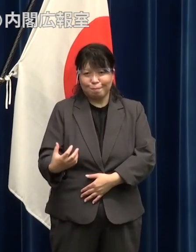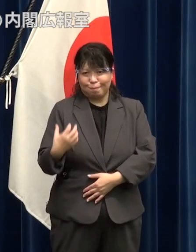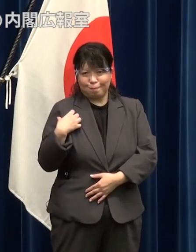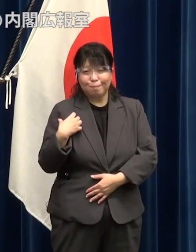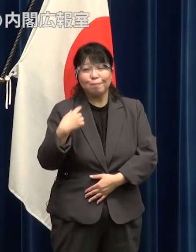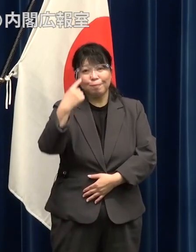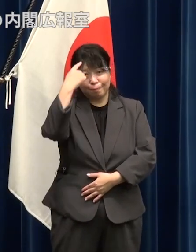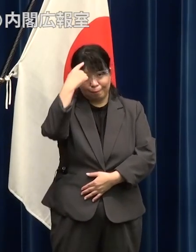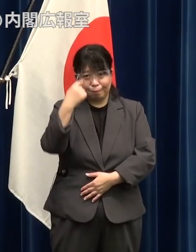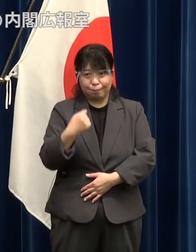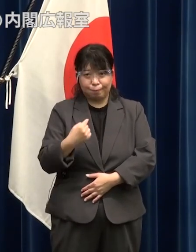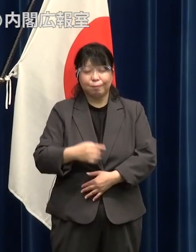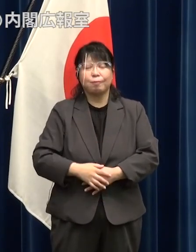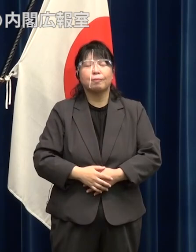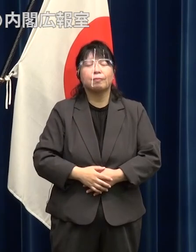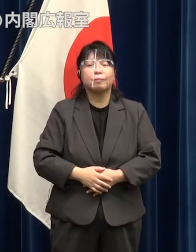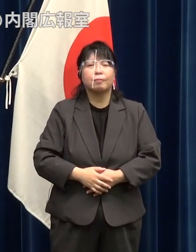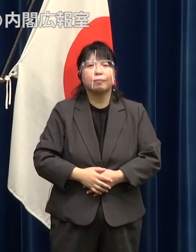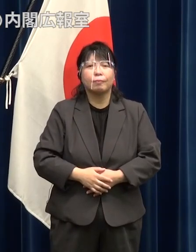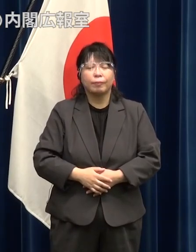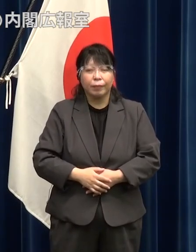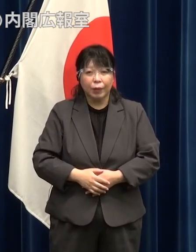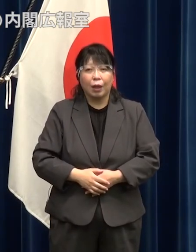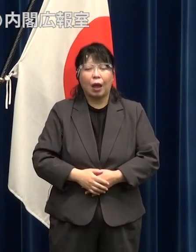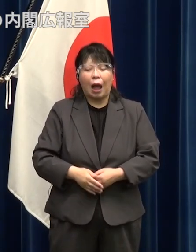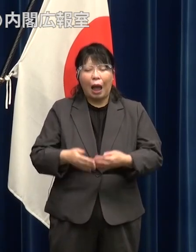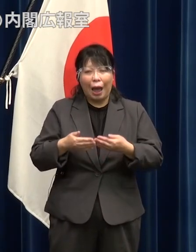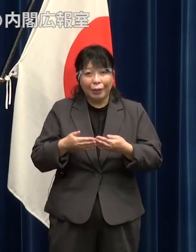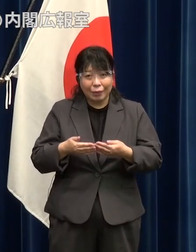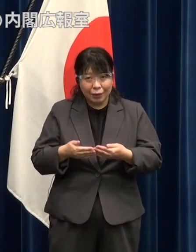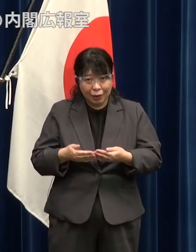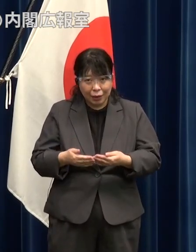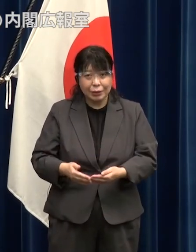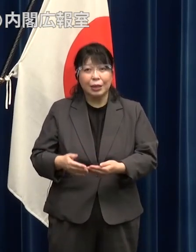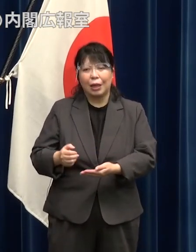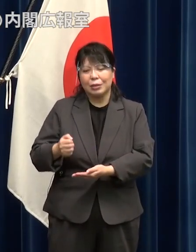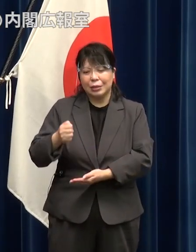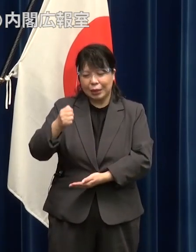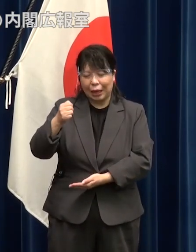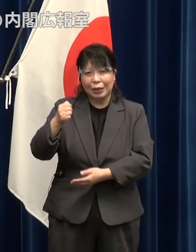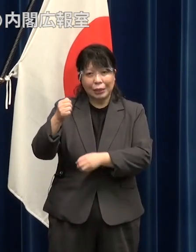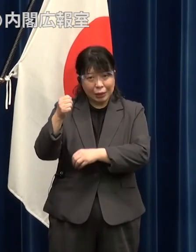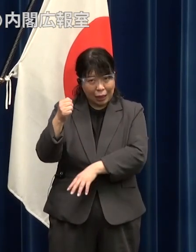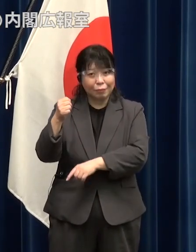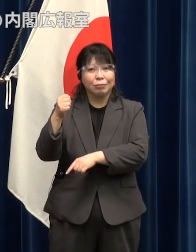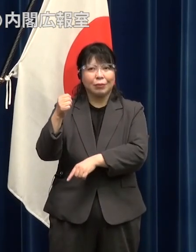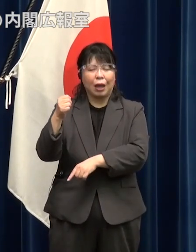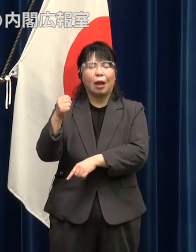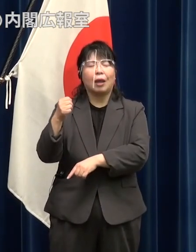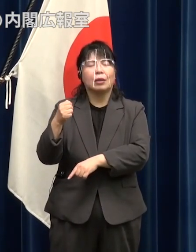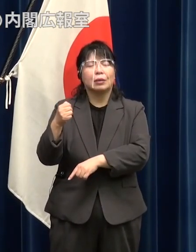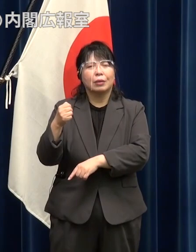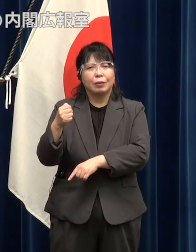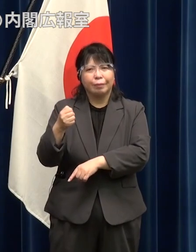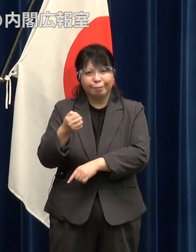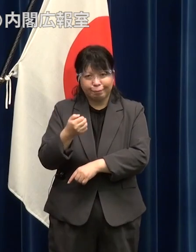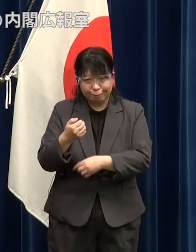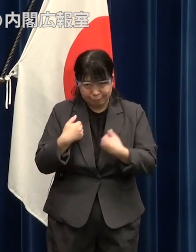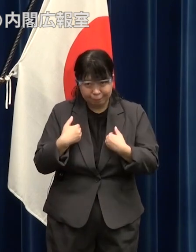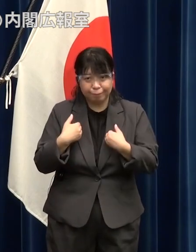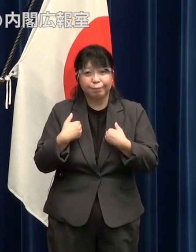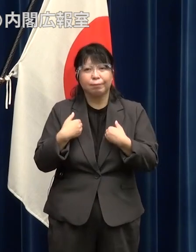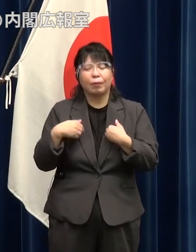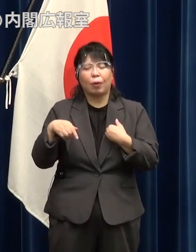そのためには安定した財源が不可欠です。この点まで国債